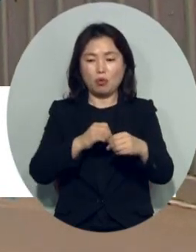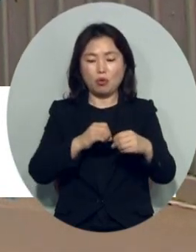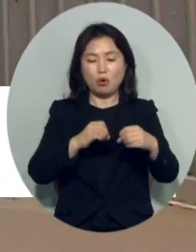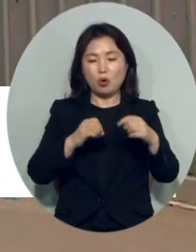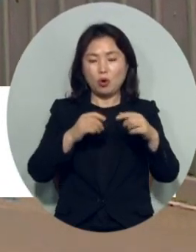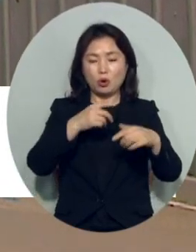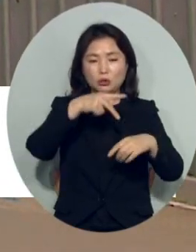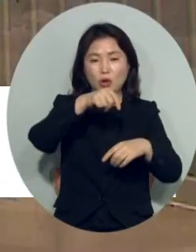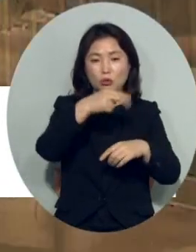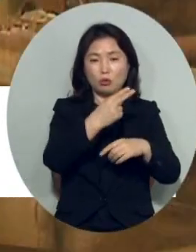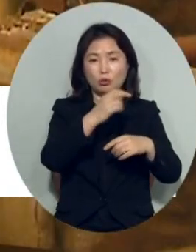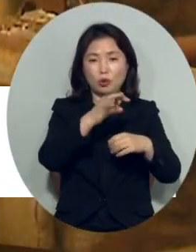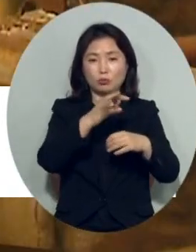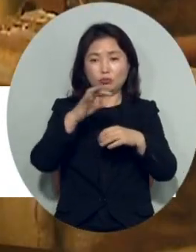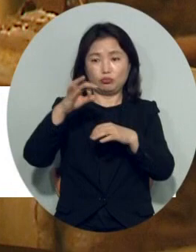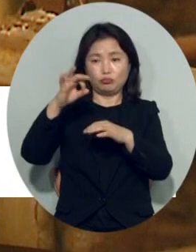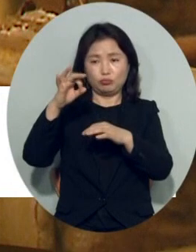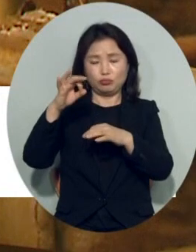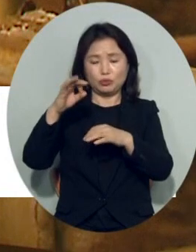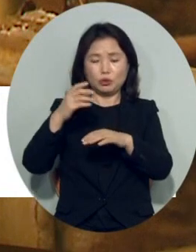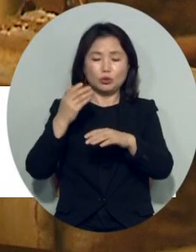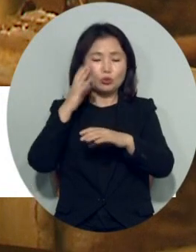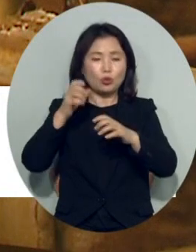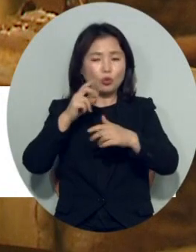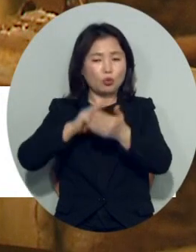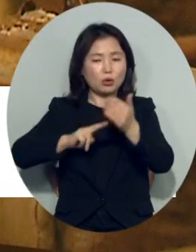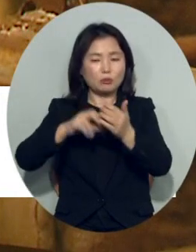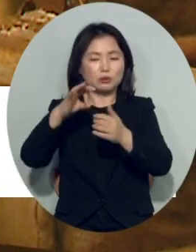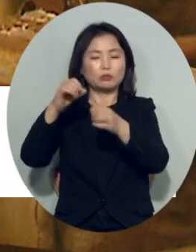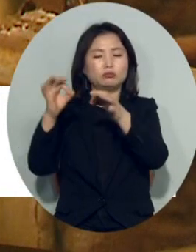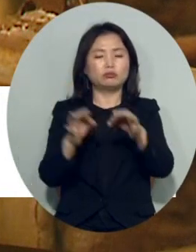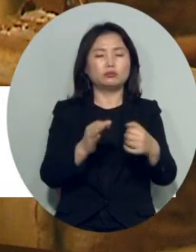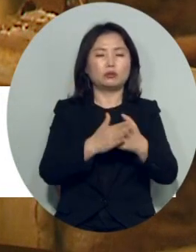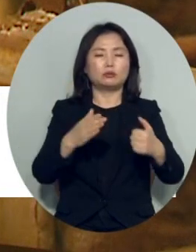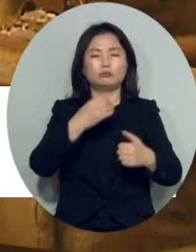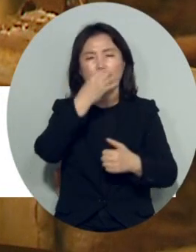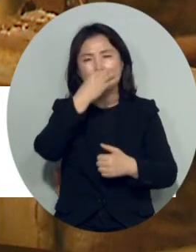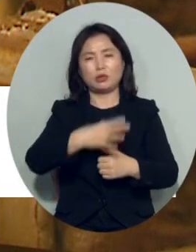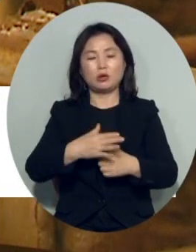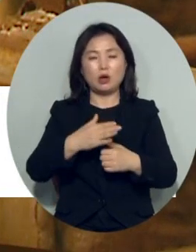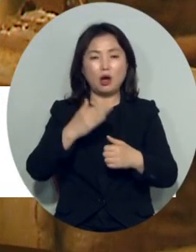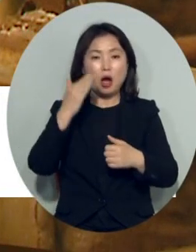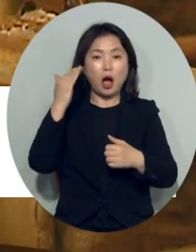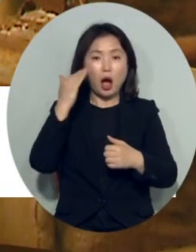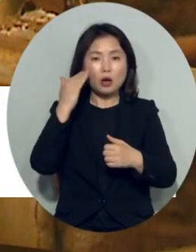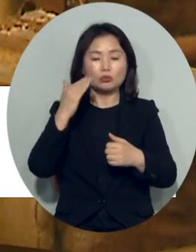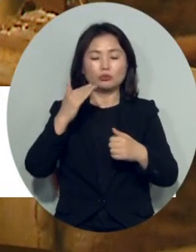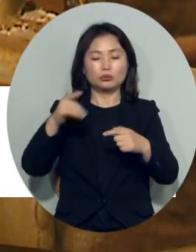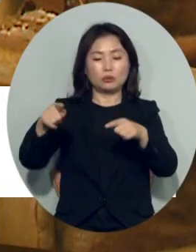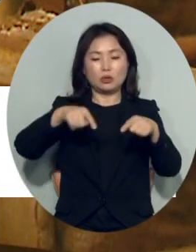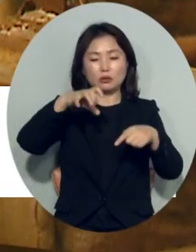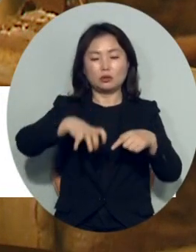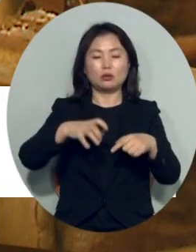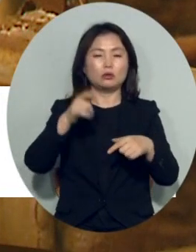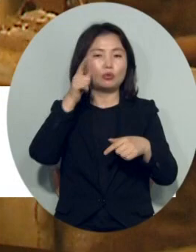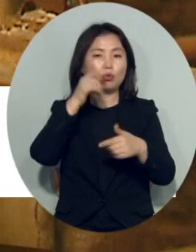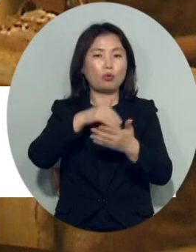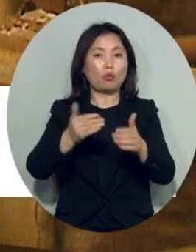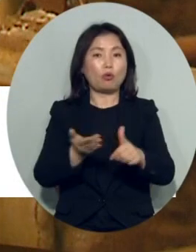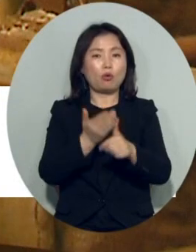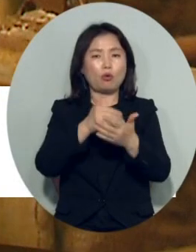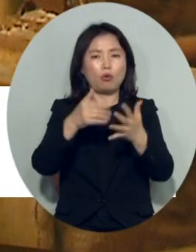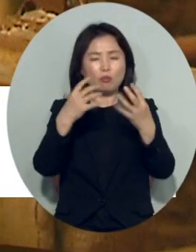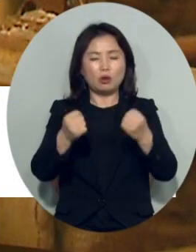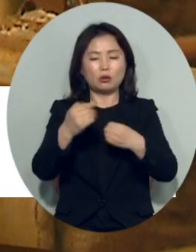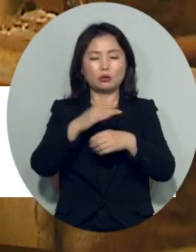내리면서 요즘 축산농가는 힘든 시간을 보내고 있습니다. 전국에서 한우와 육류를 가장 많이 사육하는 경상북도는 고통이